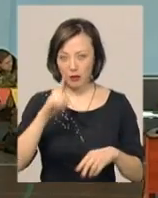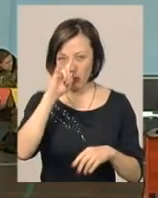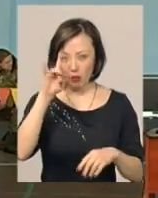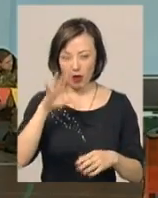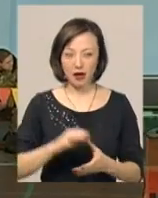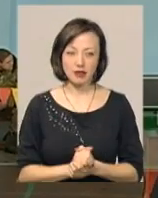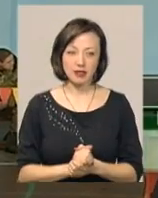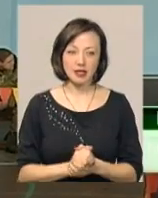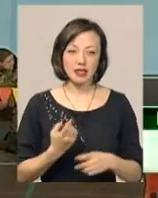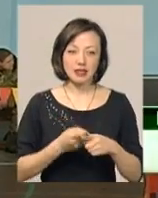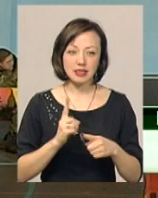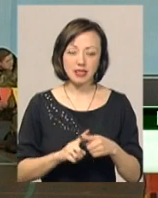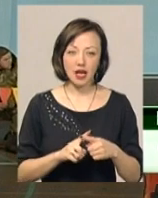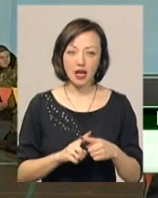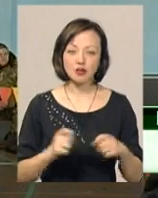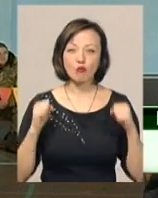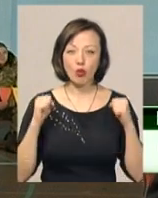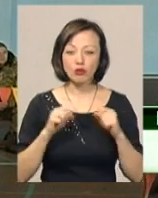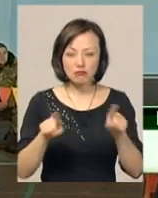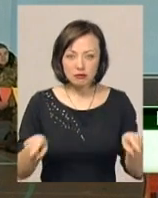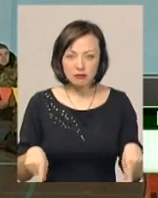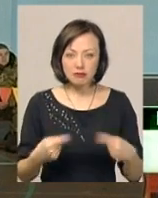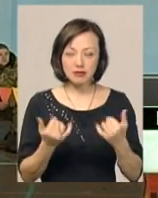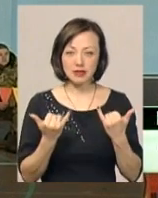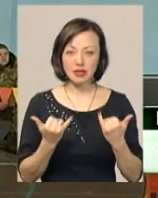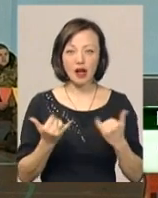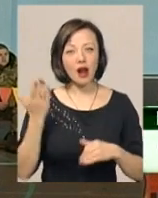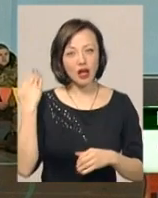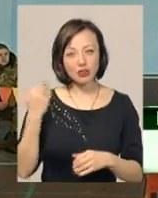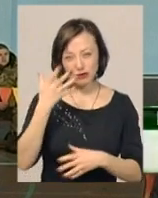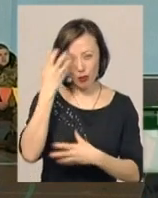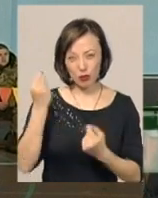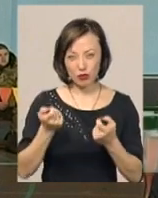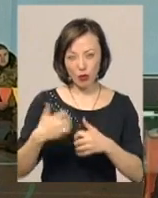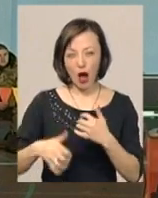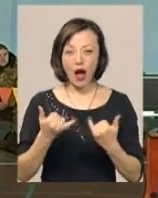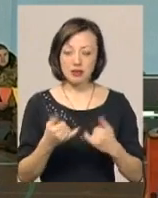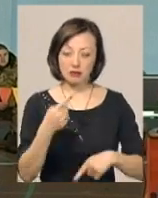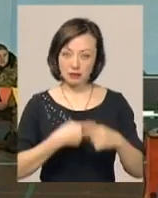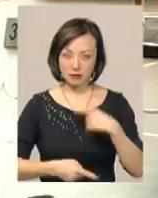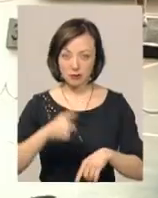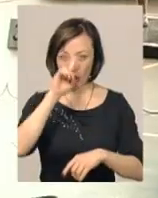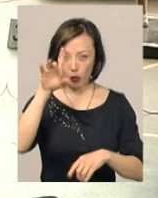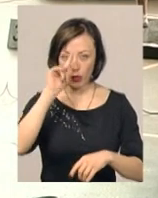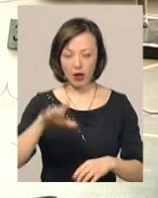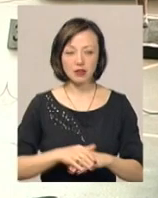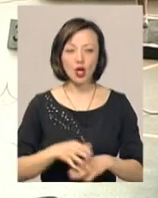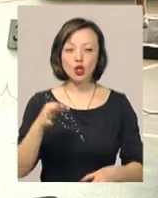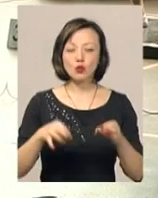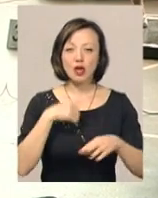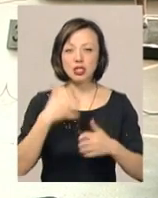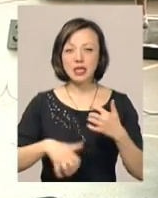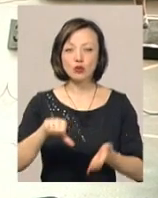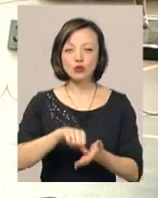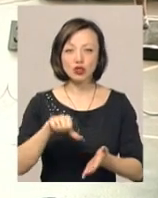популярний. Гірковий спорт зараз відновлюється. Він раніше трохи його закинув, а зараз він набирає популярності. Суддя каже, серед